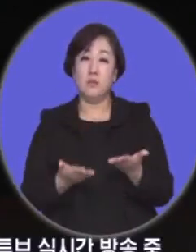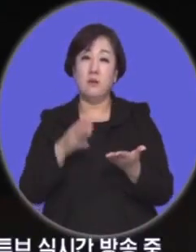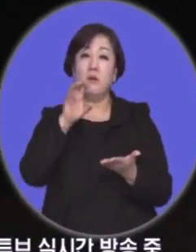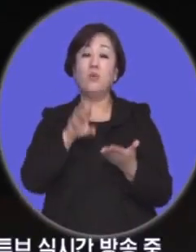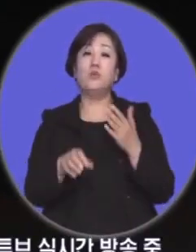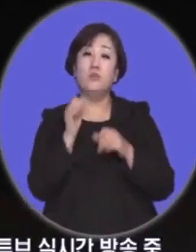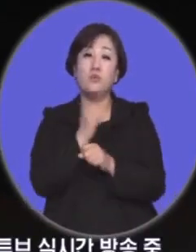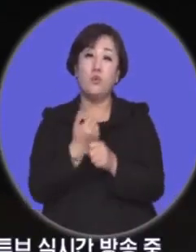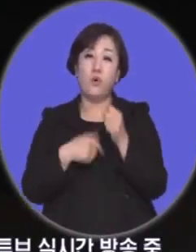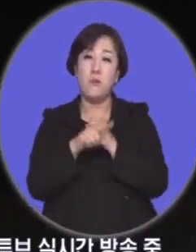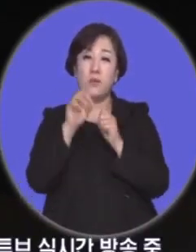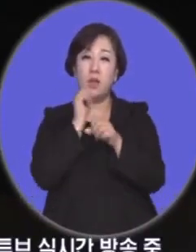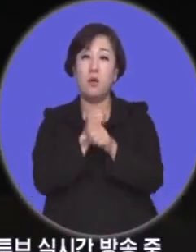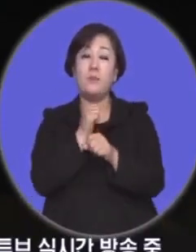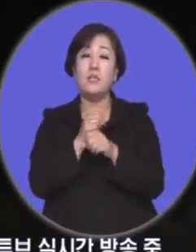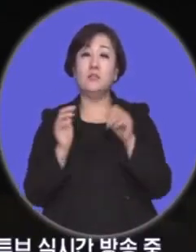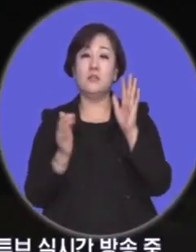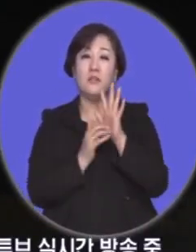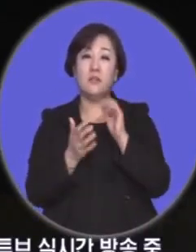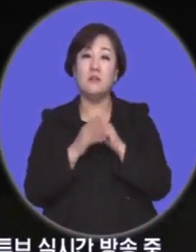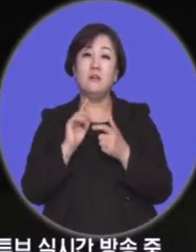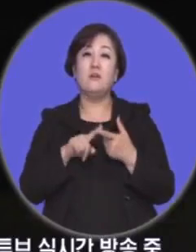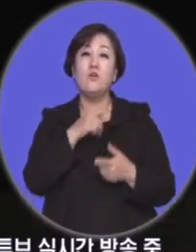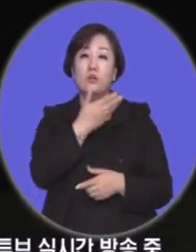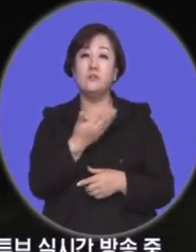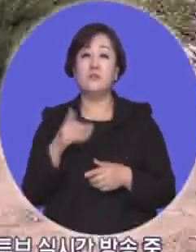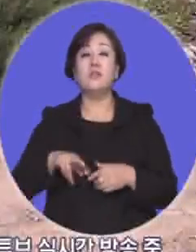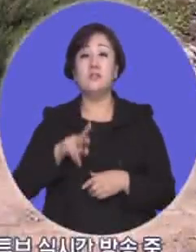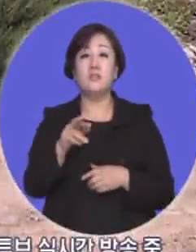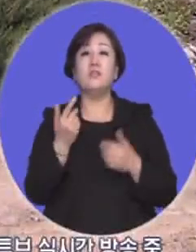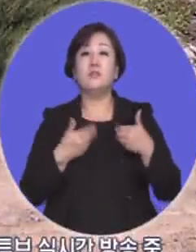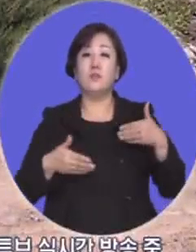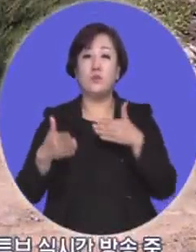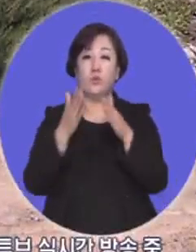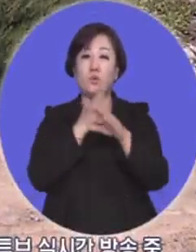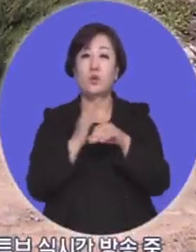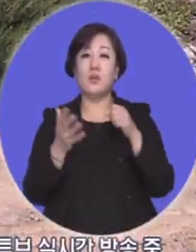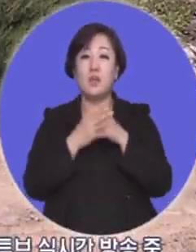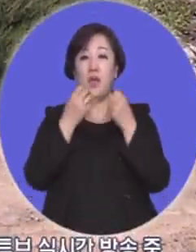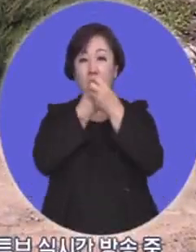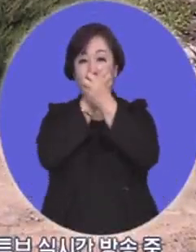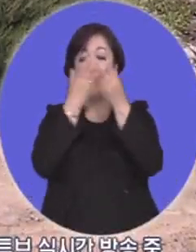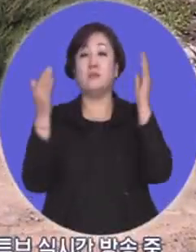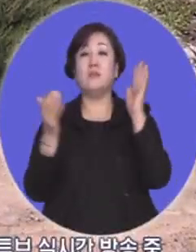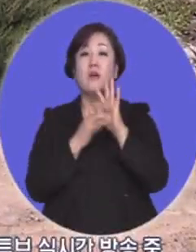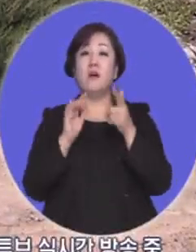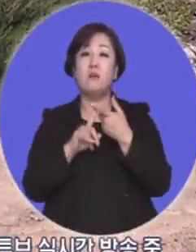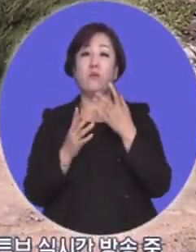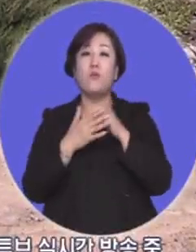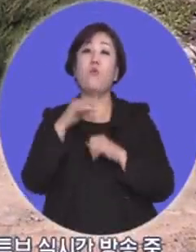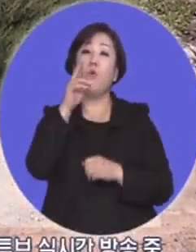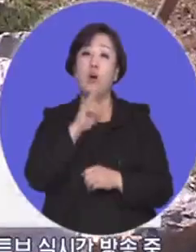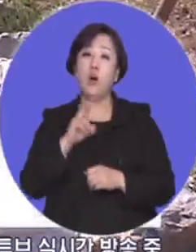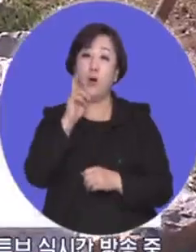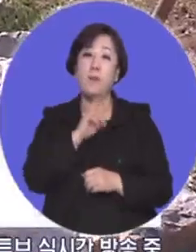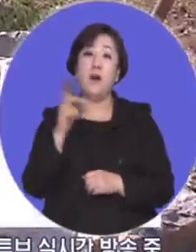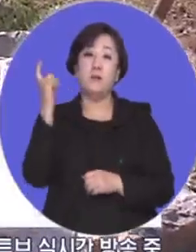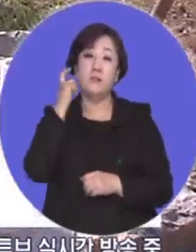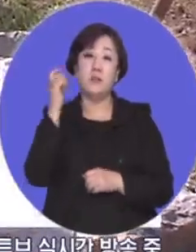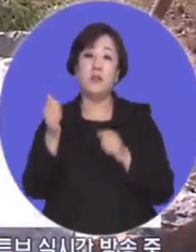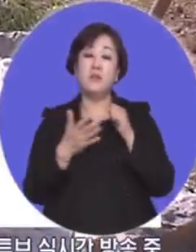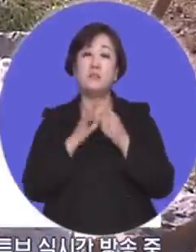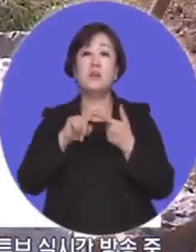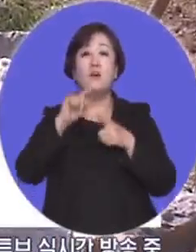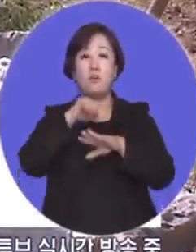있게 되었습니다. 실개천과 산책로는 빛으로 채우고 네. 은은한 음악이 흘러서